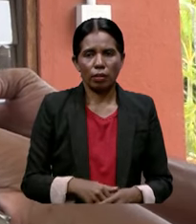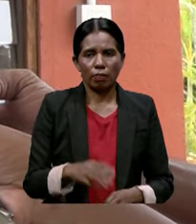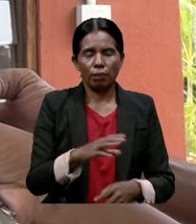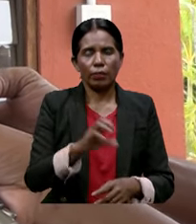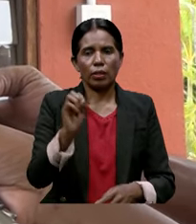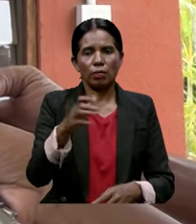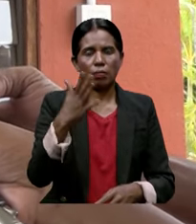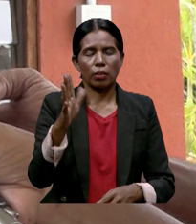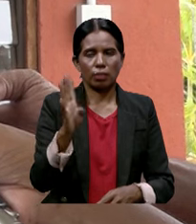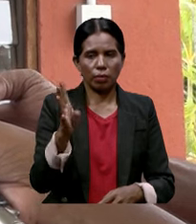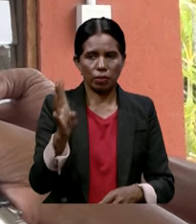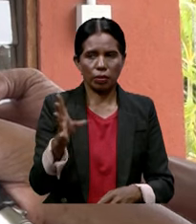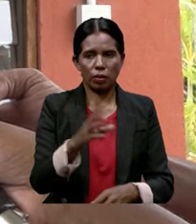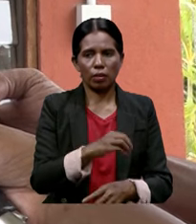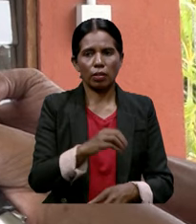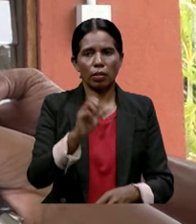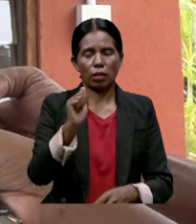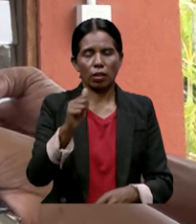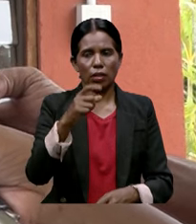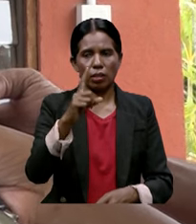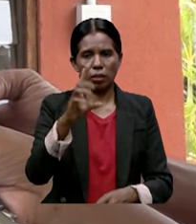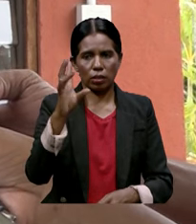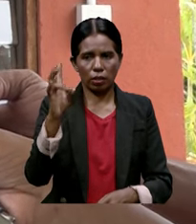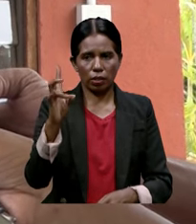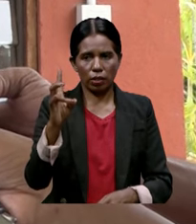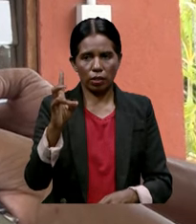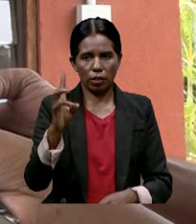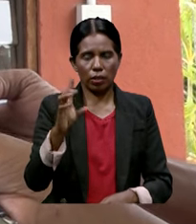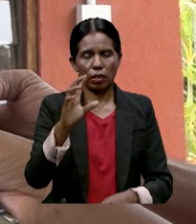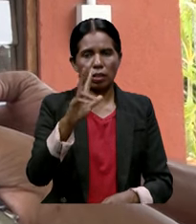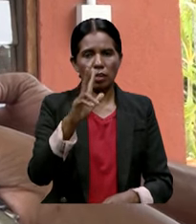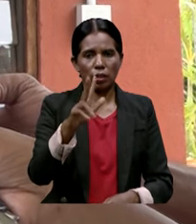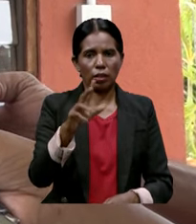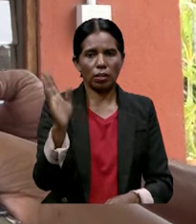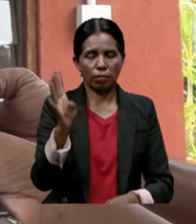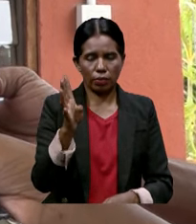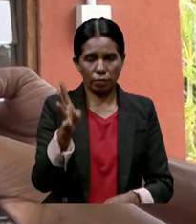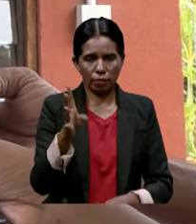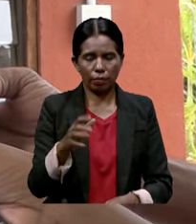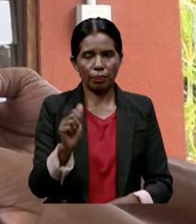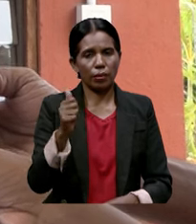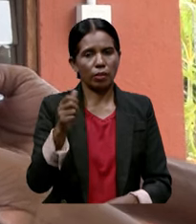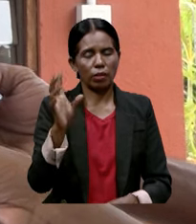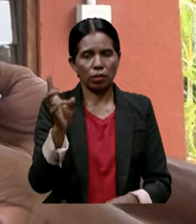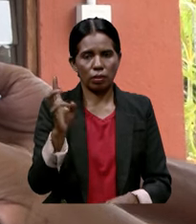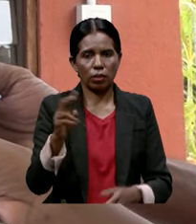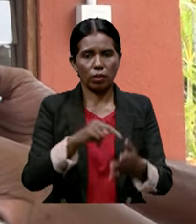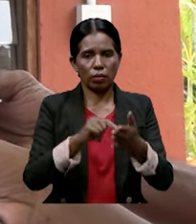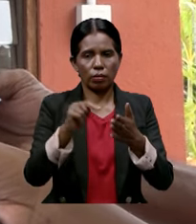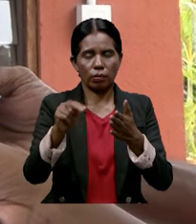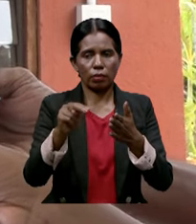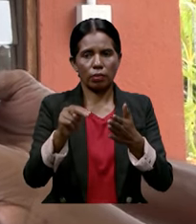1540 no Shell Advance ATAX 7 1040 ho nie nomor batch